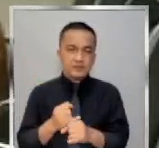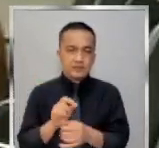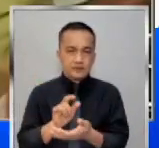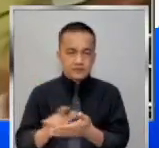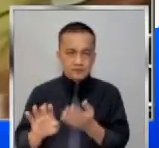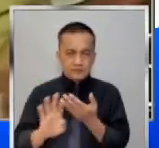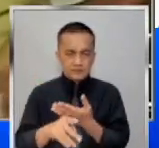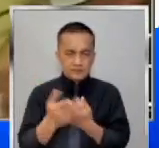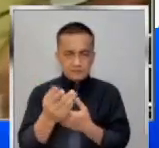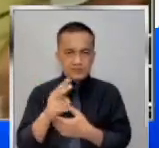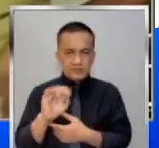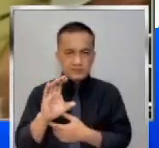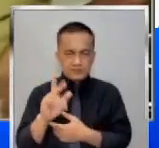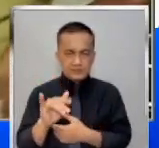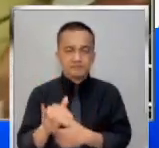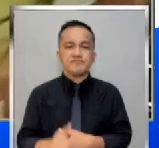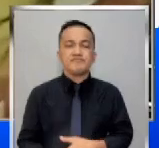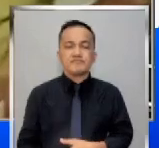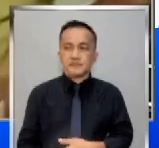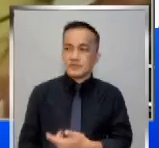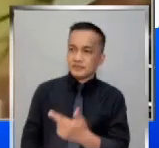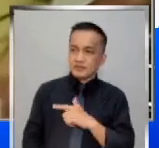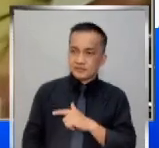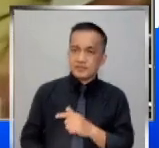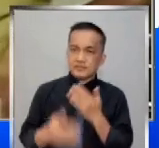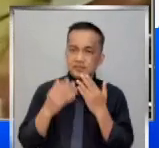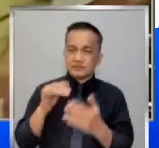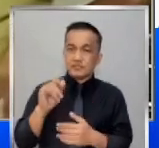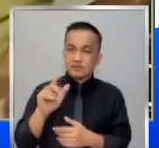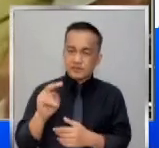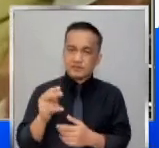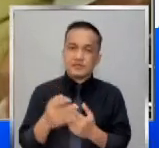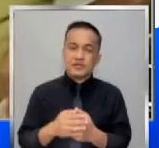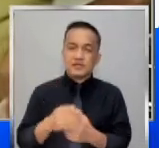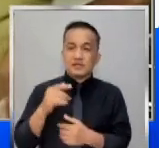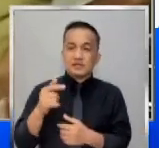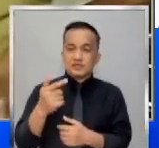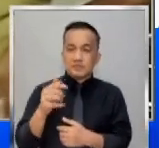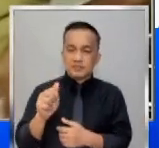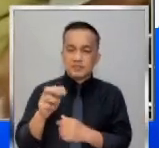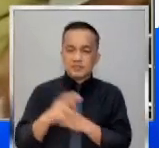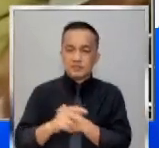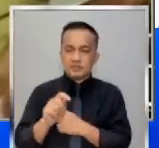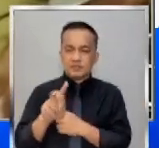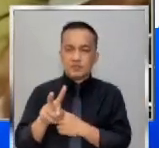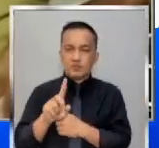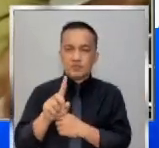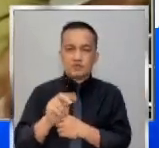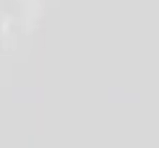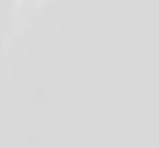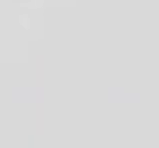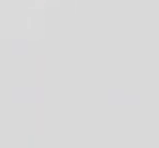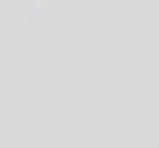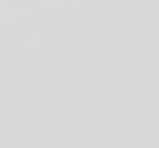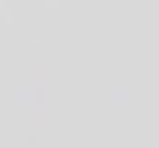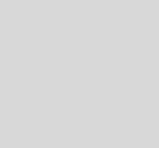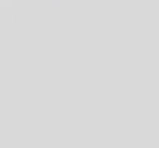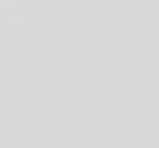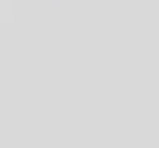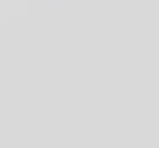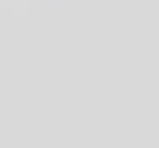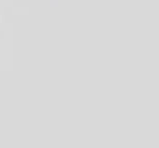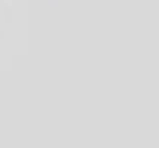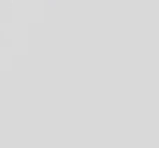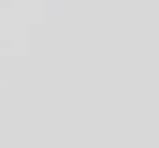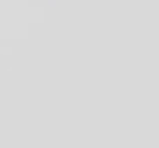Vicky. Maraming salamat sa iyo, Jasmine Gabriel Galban ng GMA Regional TV 1 North Central Luzon.